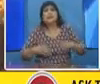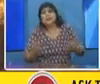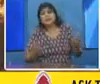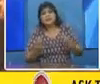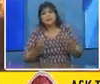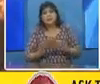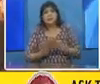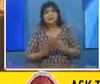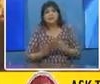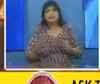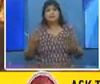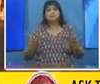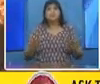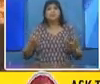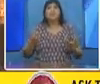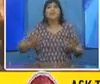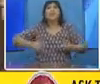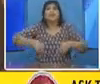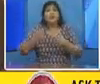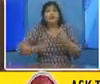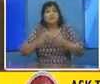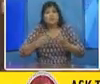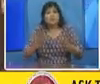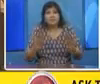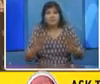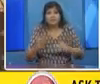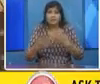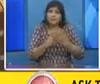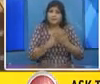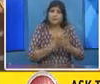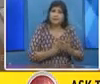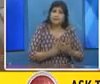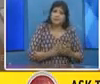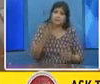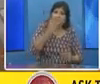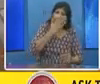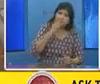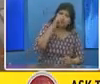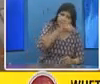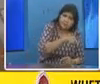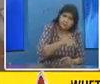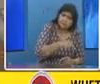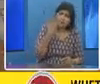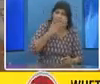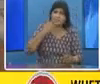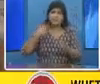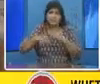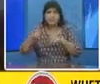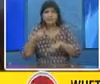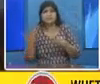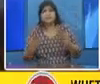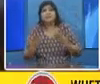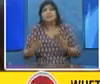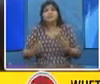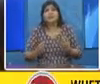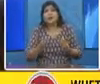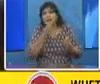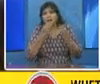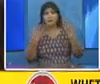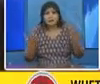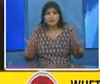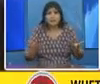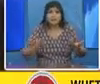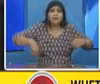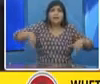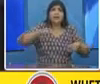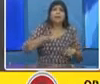कैसा था, वो कौन से खेल खेलते थे, कभी नाटक देखने जाते थे, सिनेमा देखने जाते थे, कभी छुट्टियों